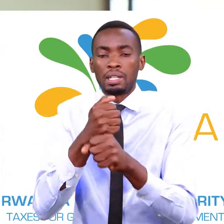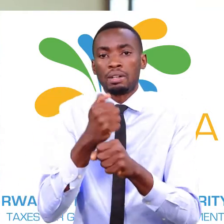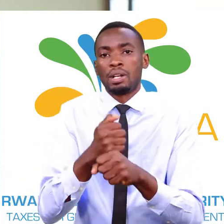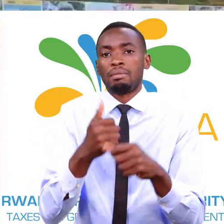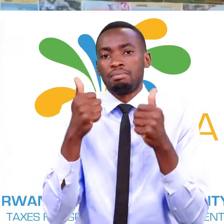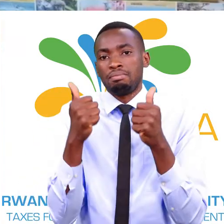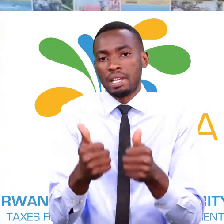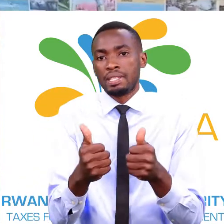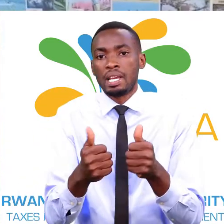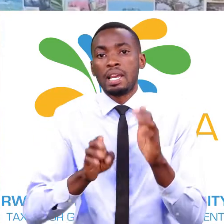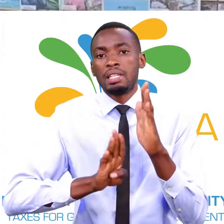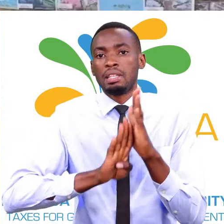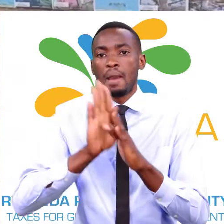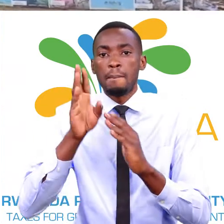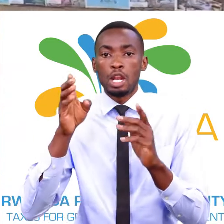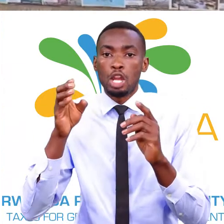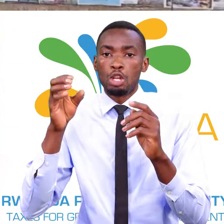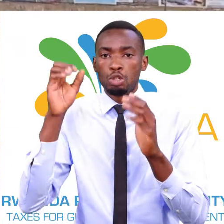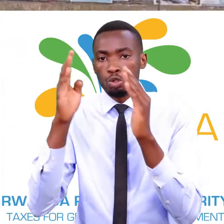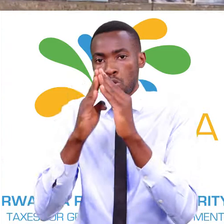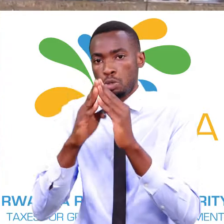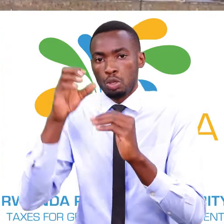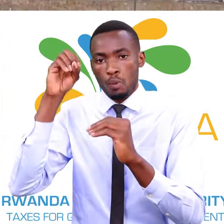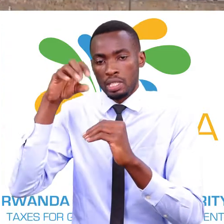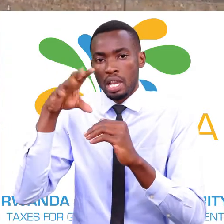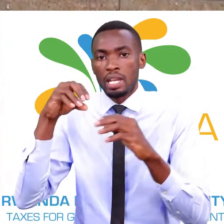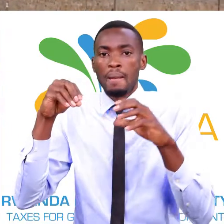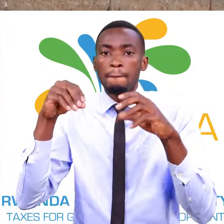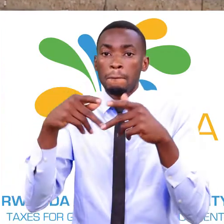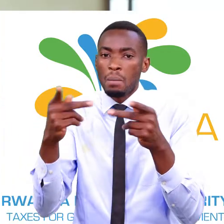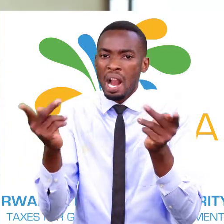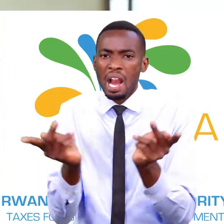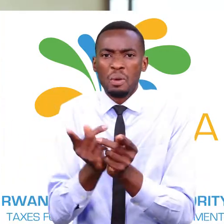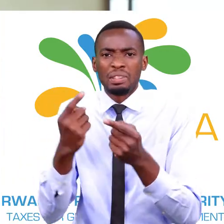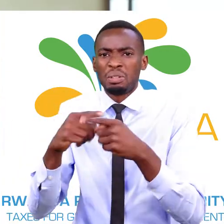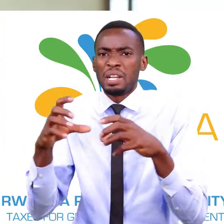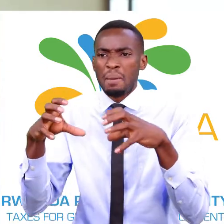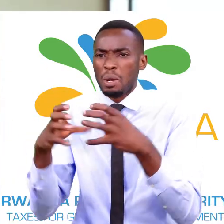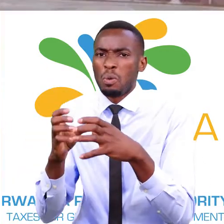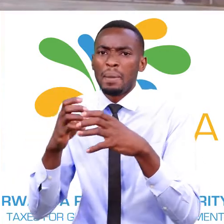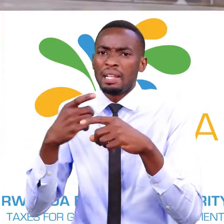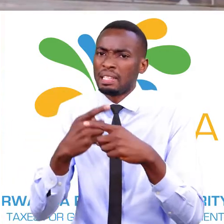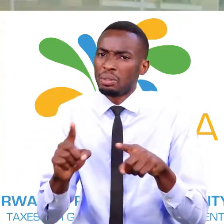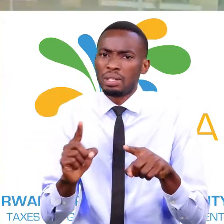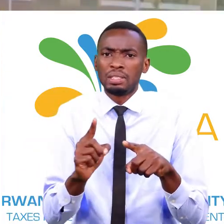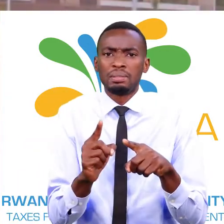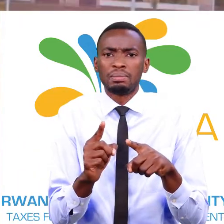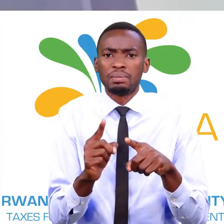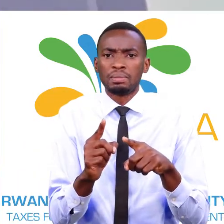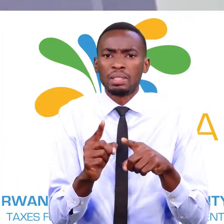kuzuza inshingano iterambere ry'umujyi wa Kigali mu byiciro bitandukanye ari ibikorwa remezo ari imibereho myiza ari